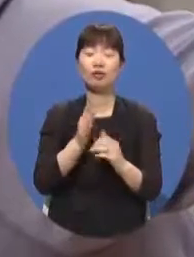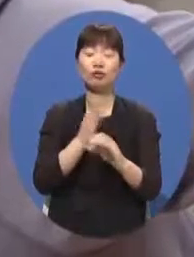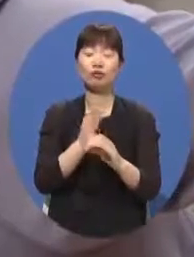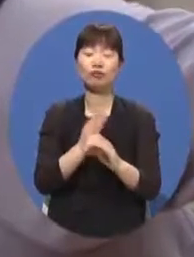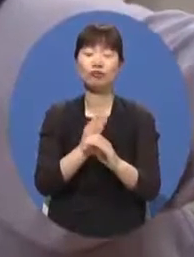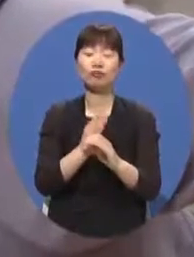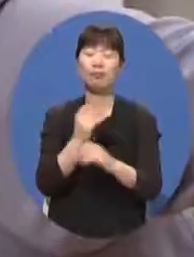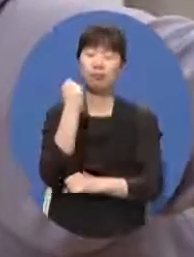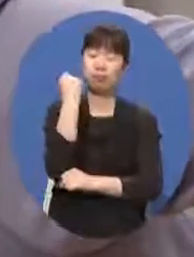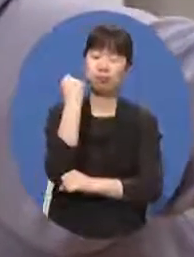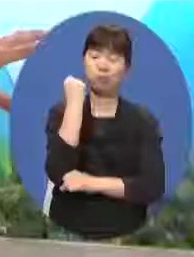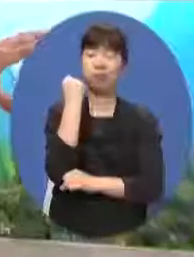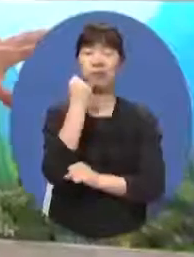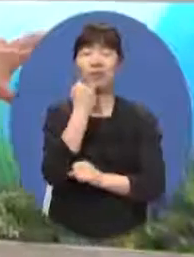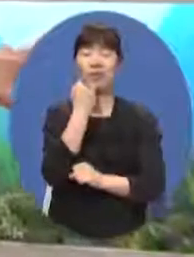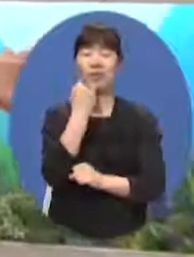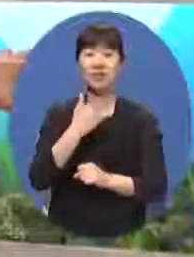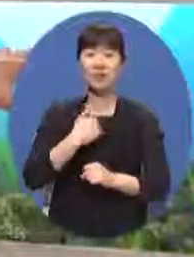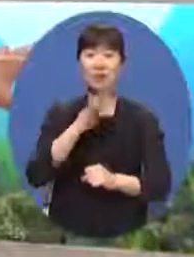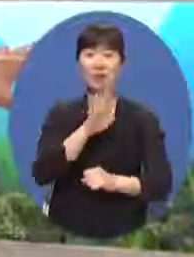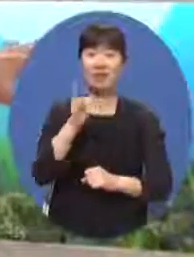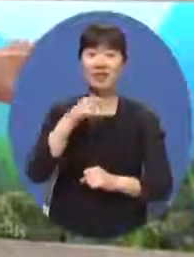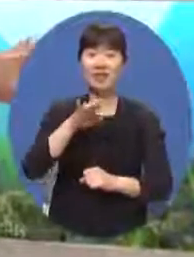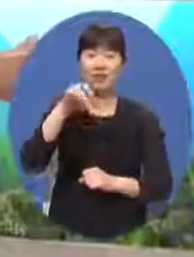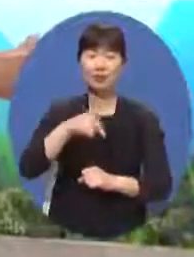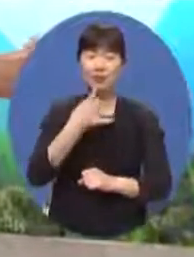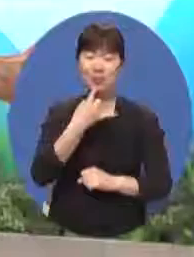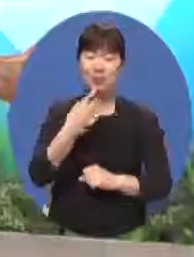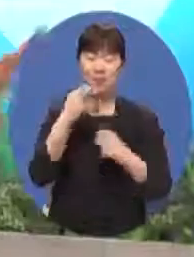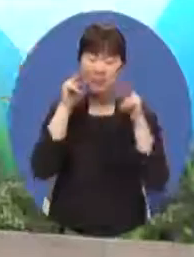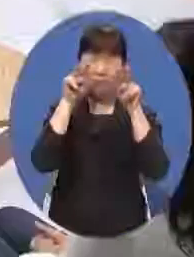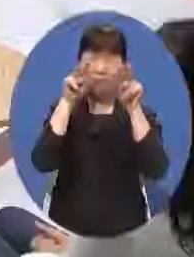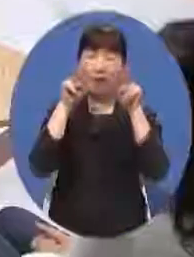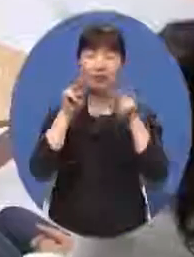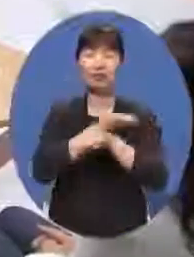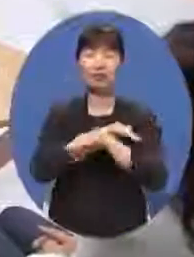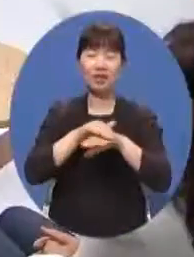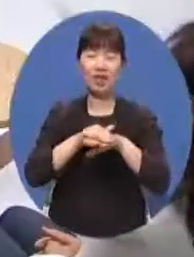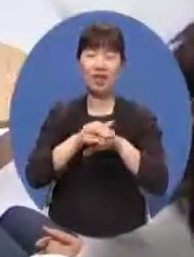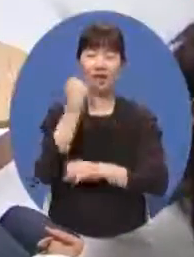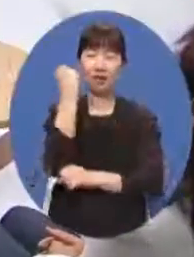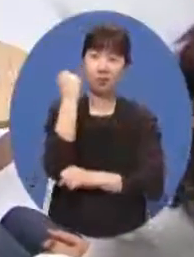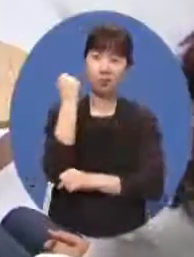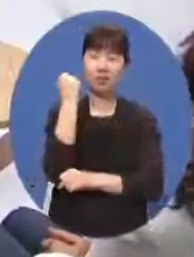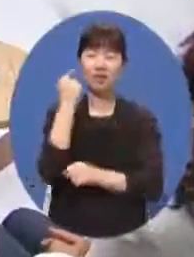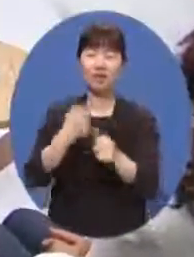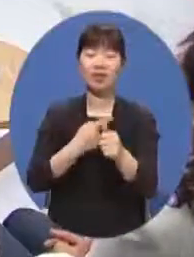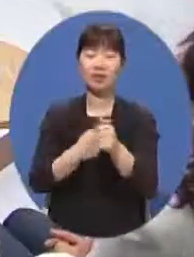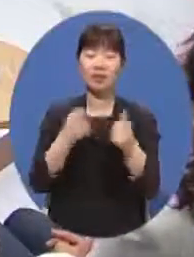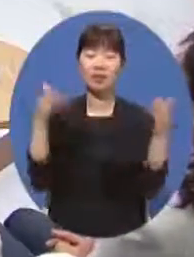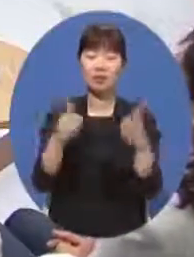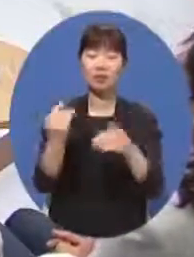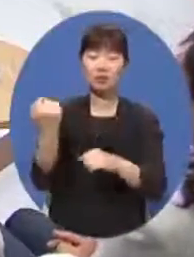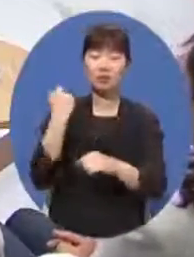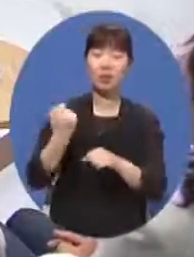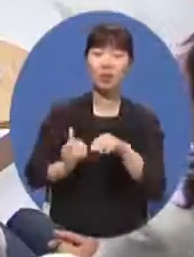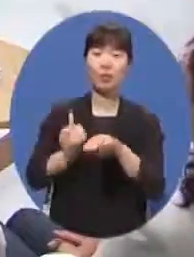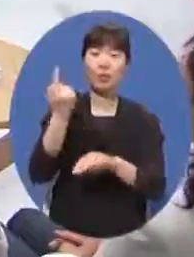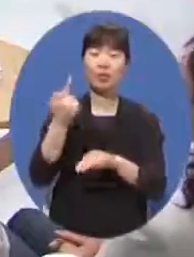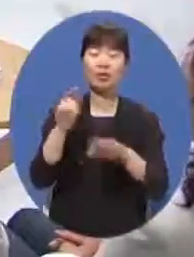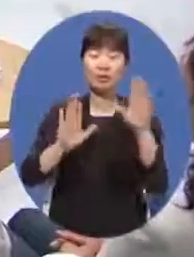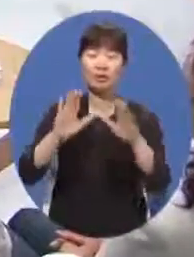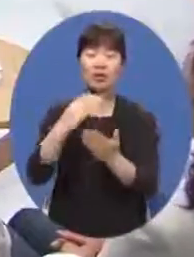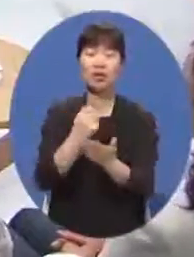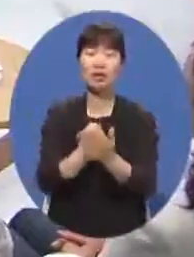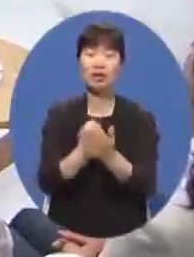중심을 잡기가 더 아, 저는 높아지고, 저 비상구만 보니까 아주 중심 잘 잡히는데요? 그러면서 저절로 네. 집중력도 높아지거든요. 그래서 이 동작을